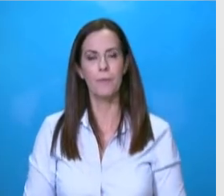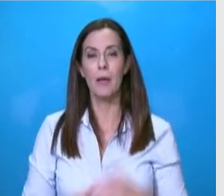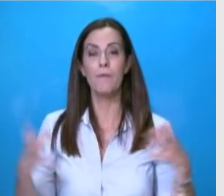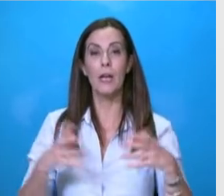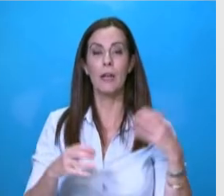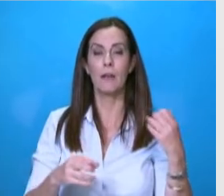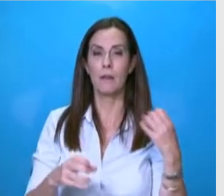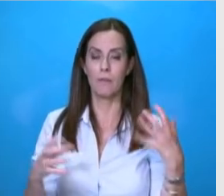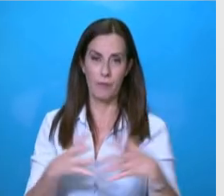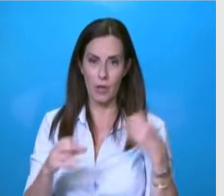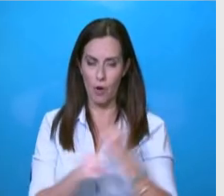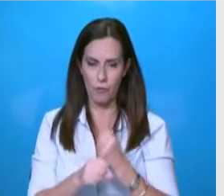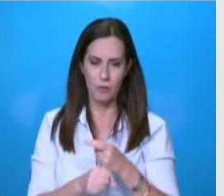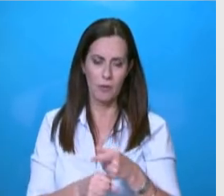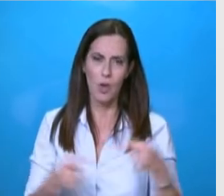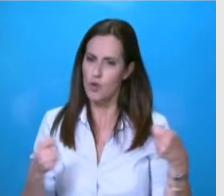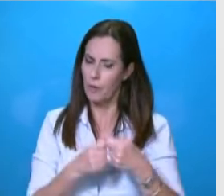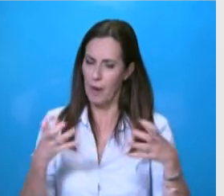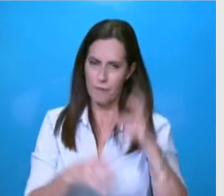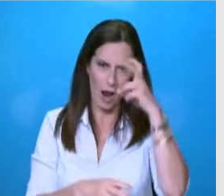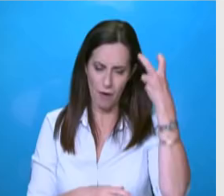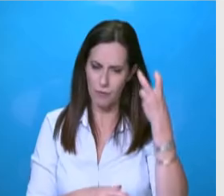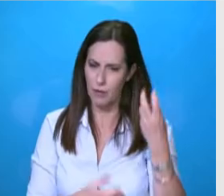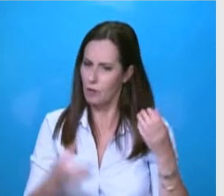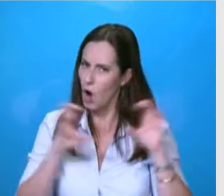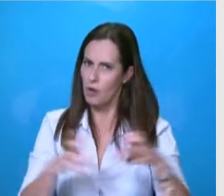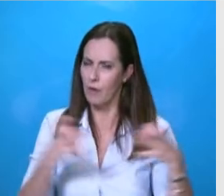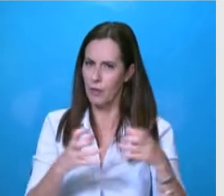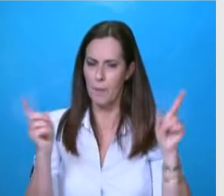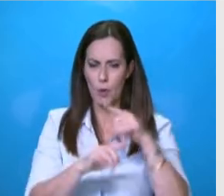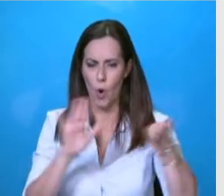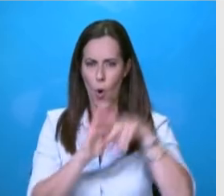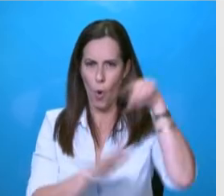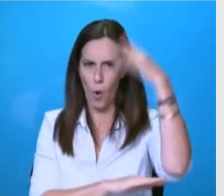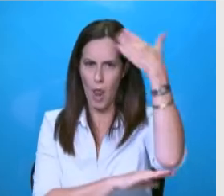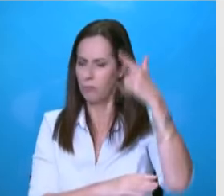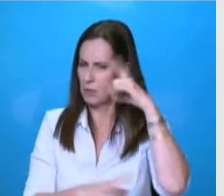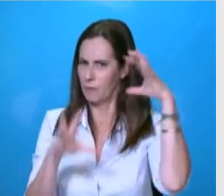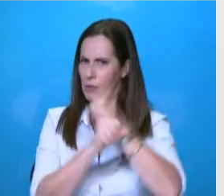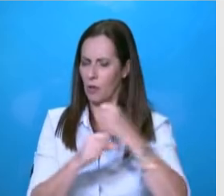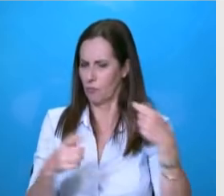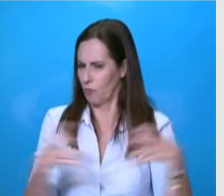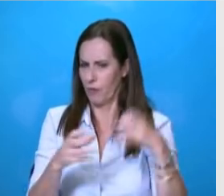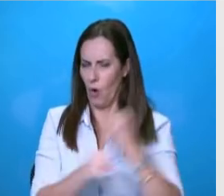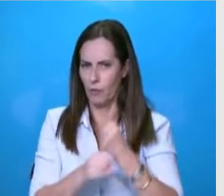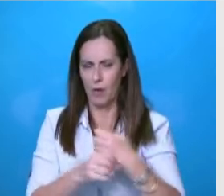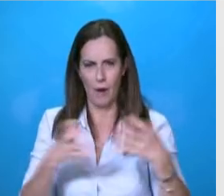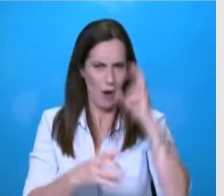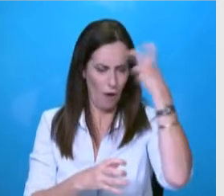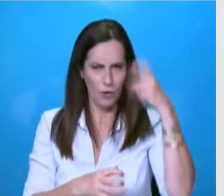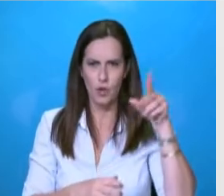העבודה גשר אומרים בתגובה, שותפות עם החברה הערבית, השקעה חברתית וביטול חוק הלאום הם במרכז תפיסת העולם של העבודה גשר. החברה הערבית